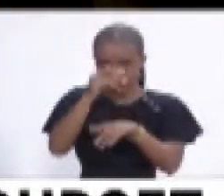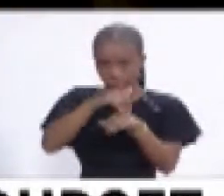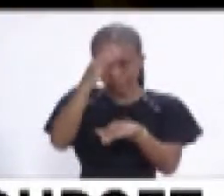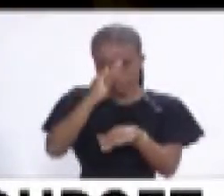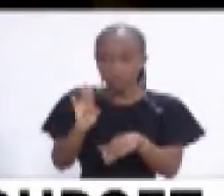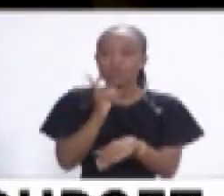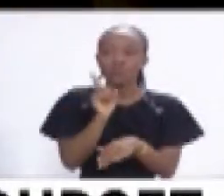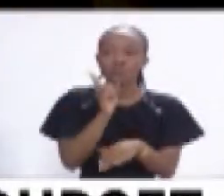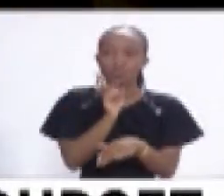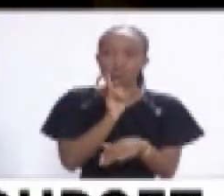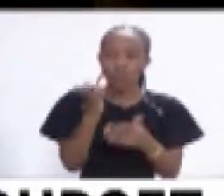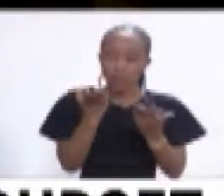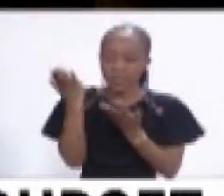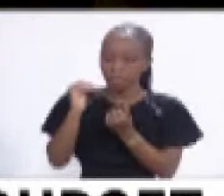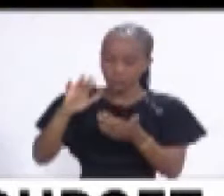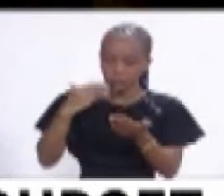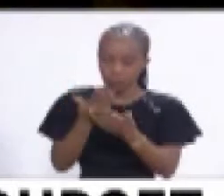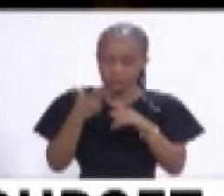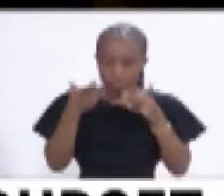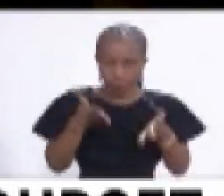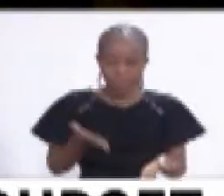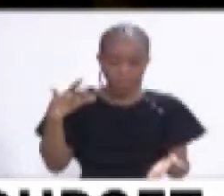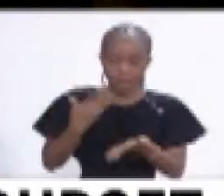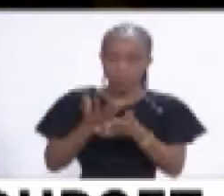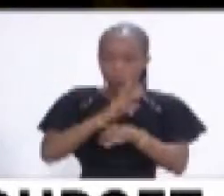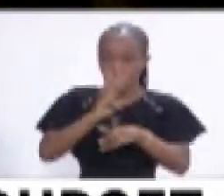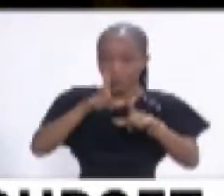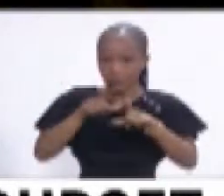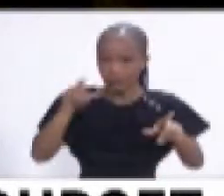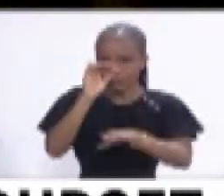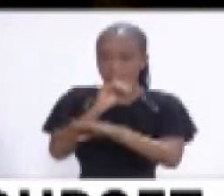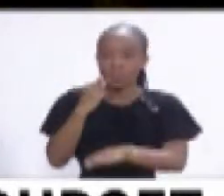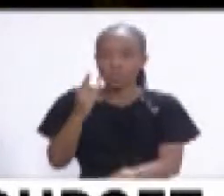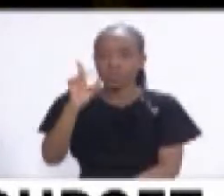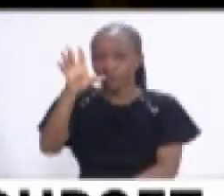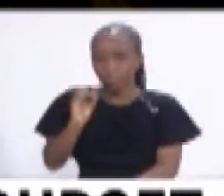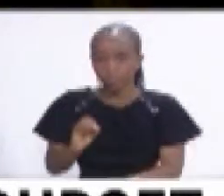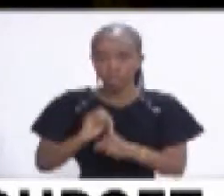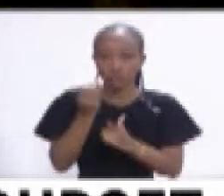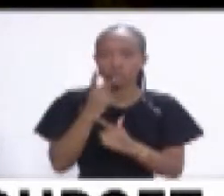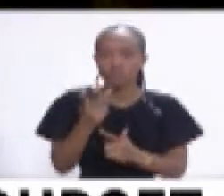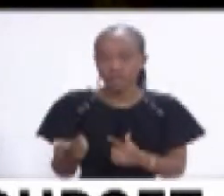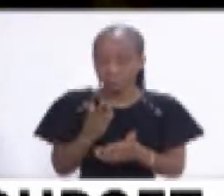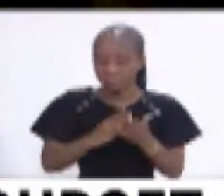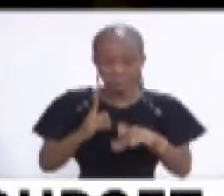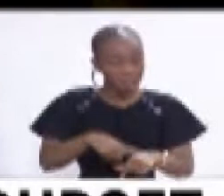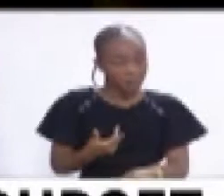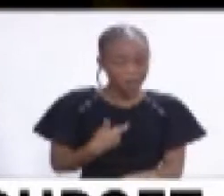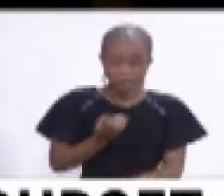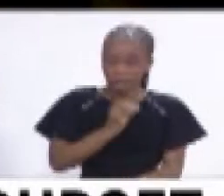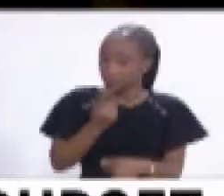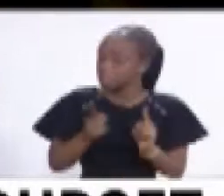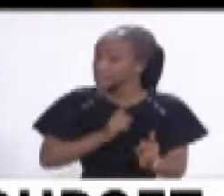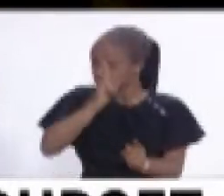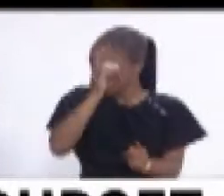Penye anafaa kukupeleka kama kutoka hapa hadi Westlands, anakuitisha 150 ama 200, saa zingine una. Na ako serious